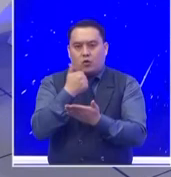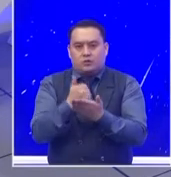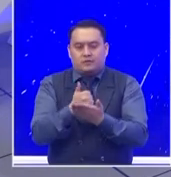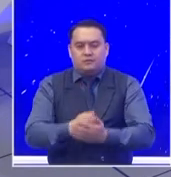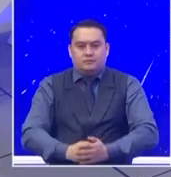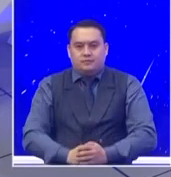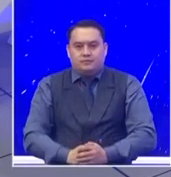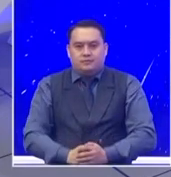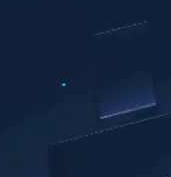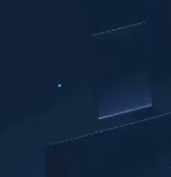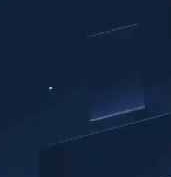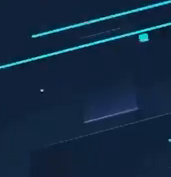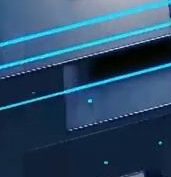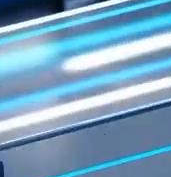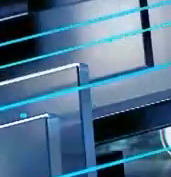сегодня.